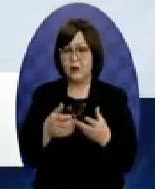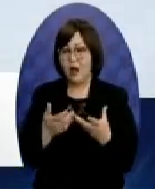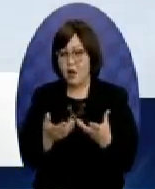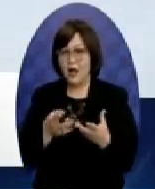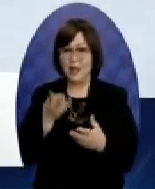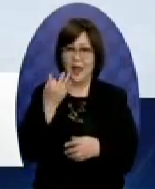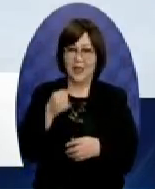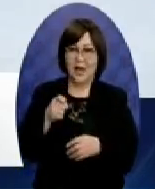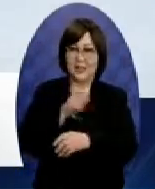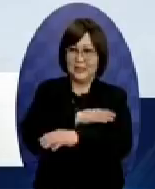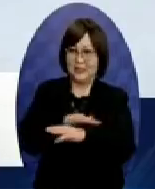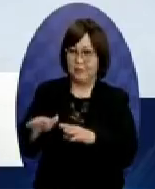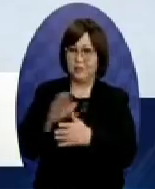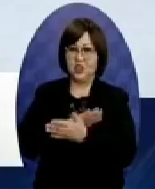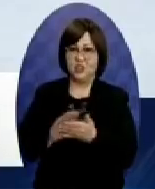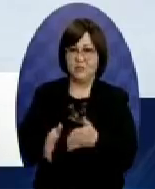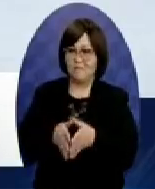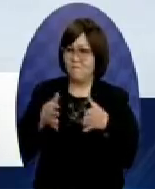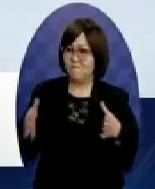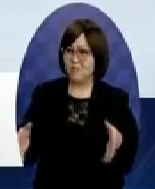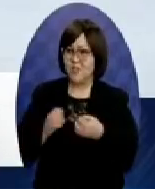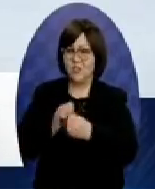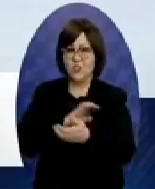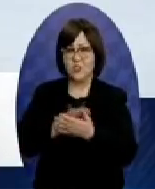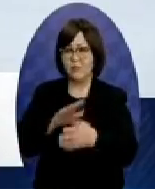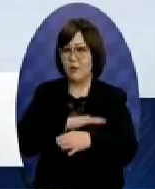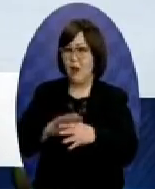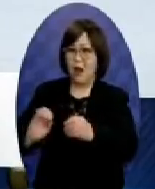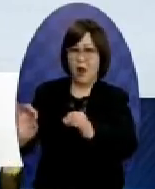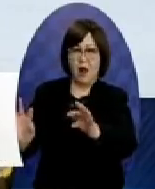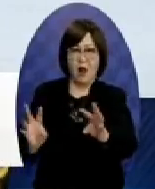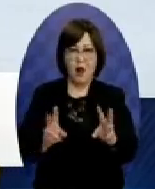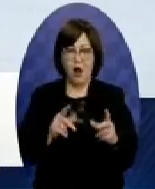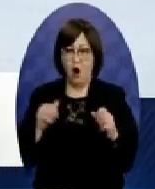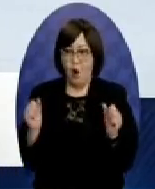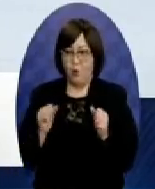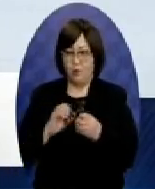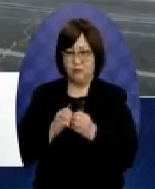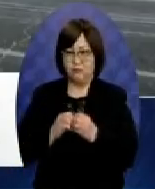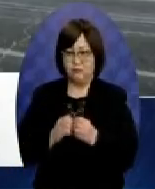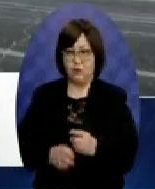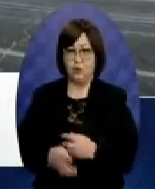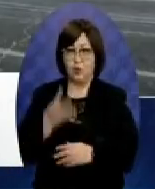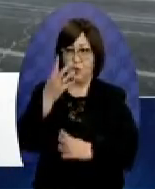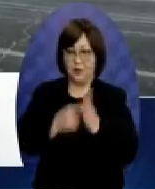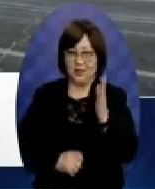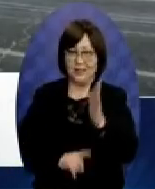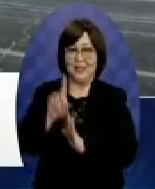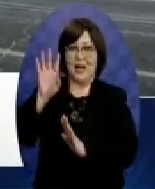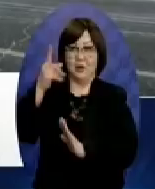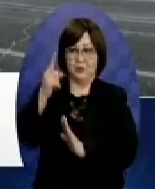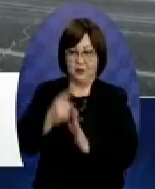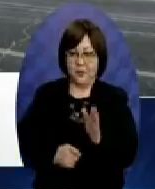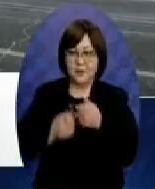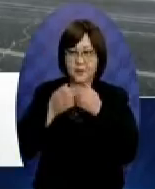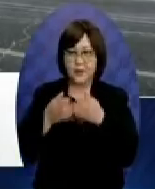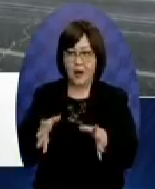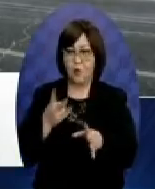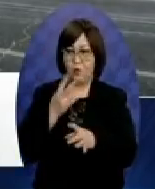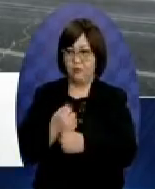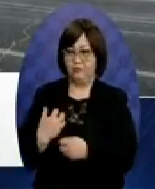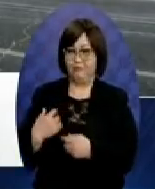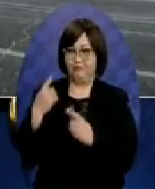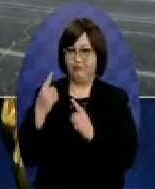өргөтгөл шинжилтийн ажлын бэлтгэлийг өвлийн үлрэлд бүрэн хийх барилгын ажлыг 4-р сард эхэлж 11-р сард ашиглалтад оруулахыг үүрэг